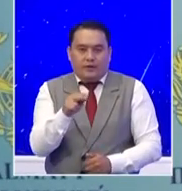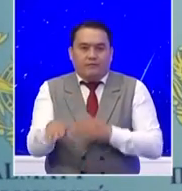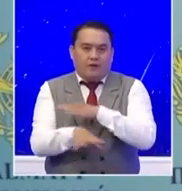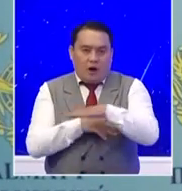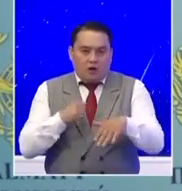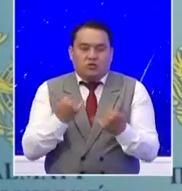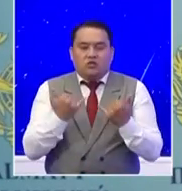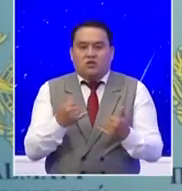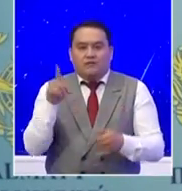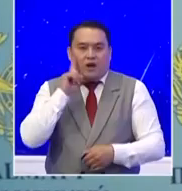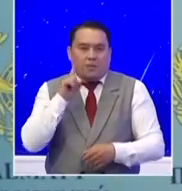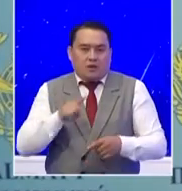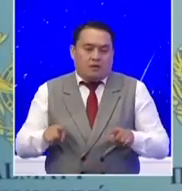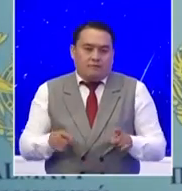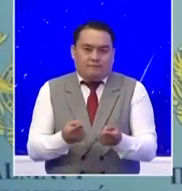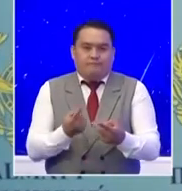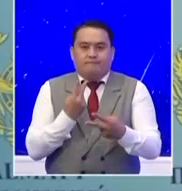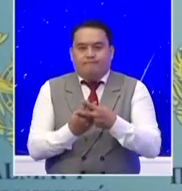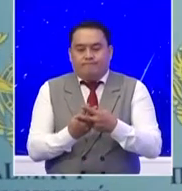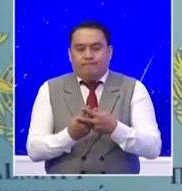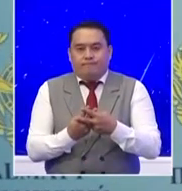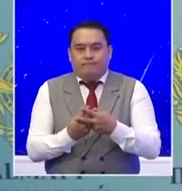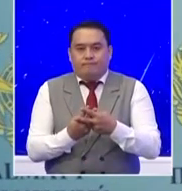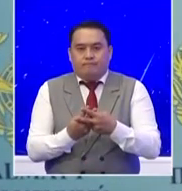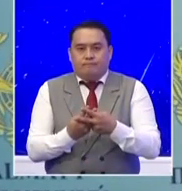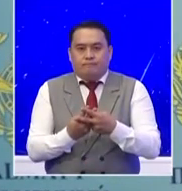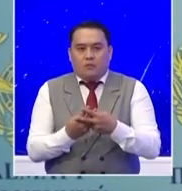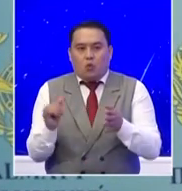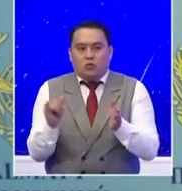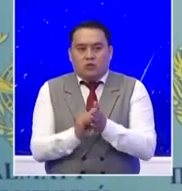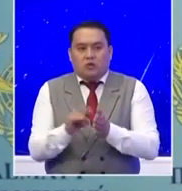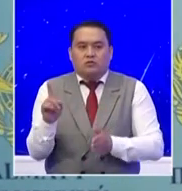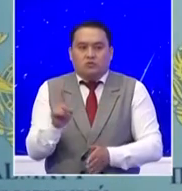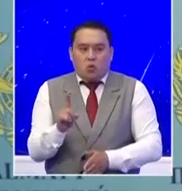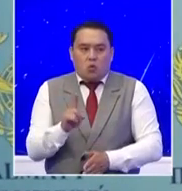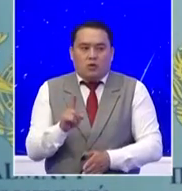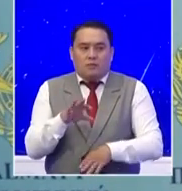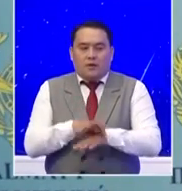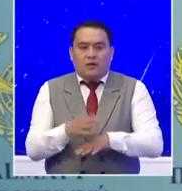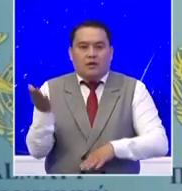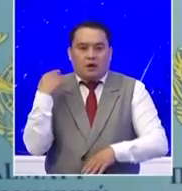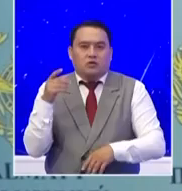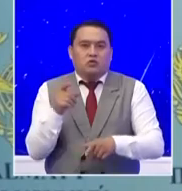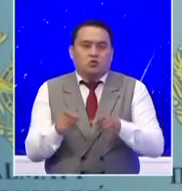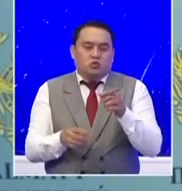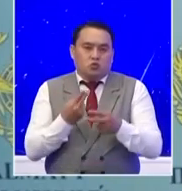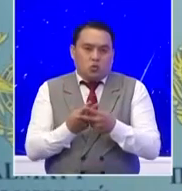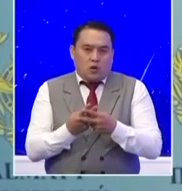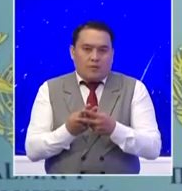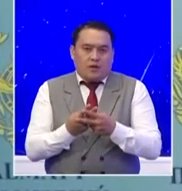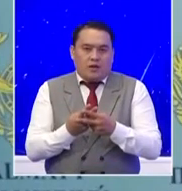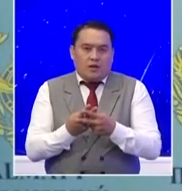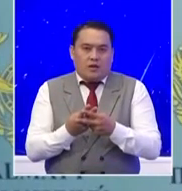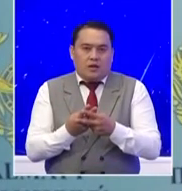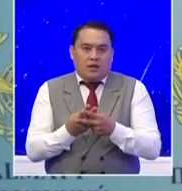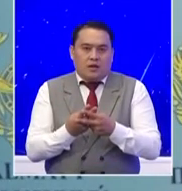сейчас находится в изоляторе временного содержания. Установлено, что задержанный был ранее судим. Досудебное